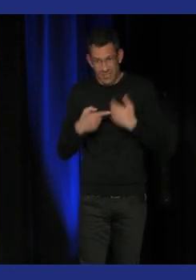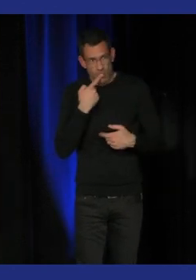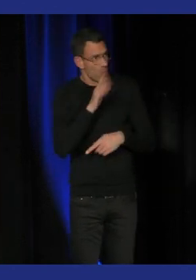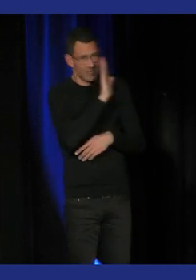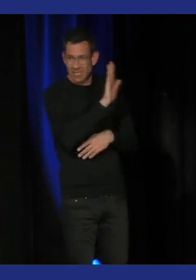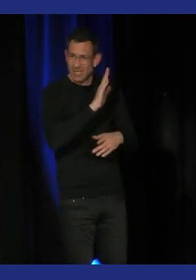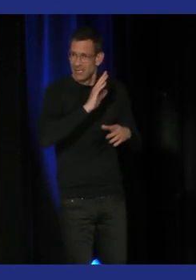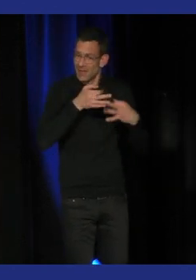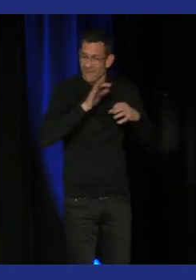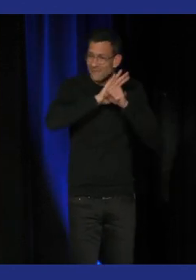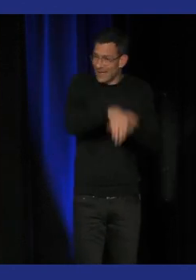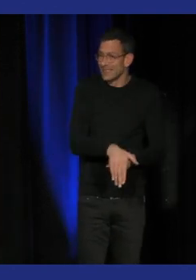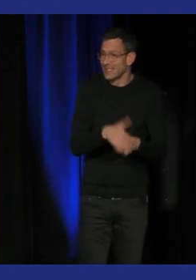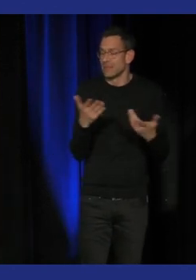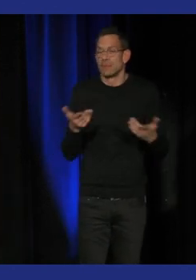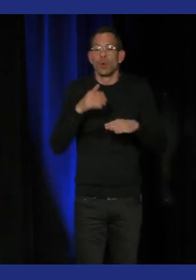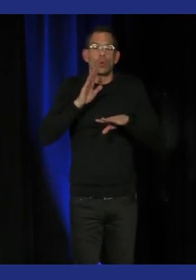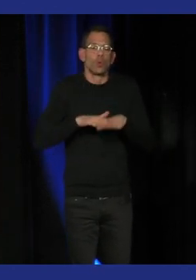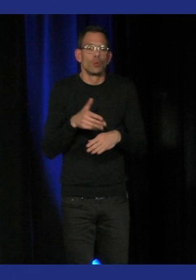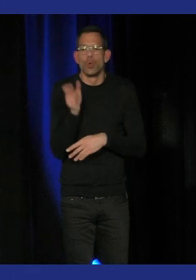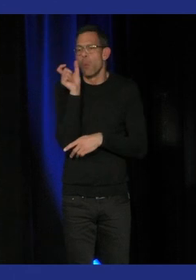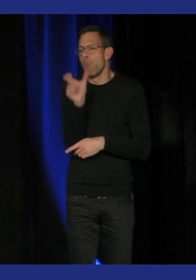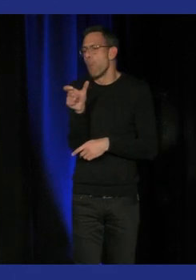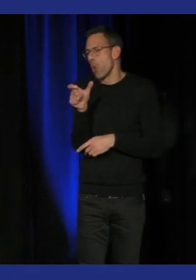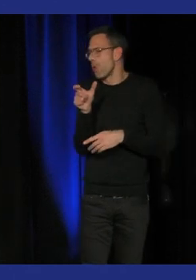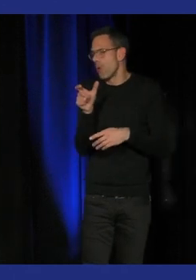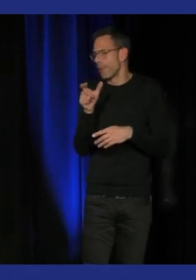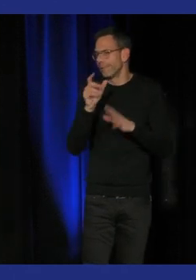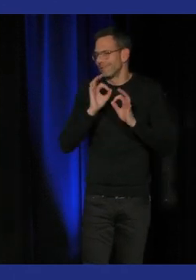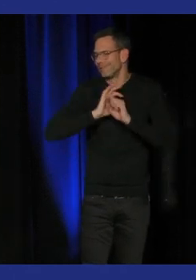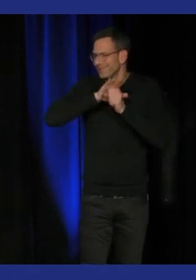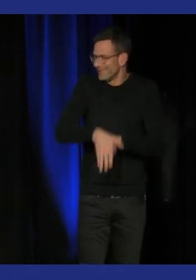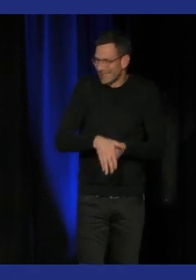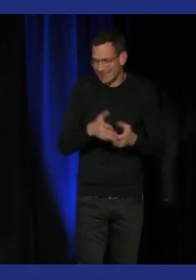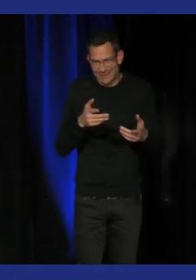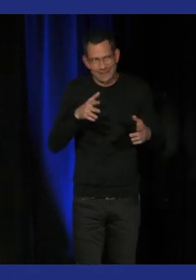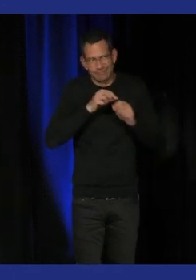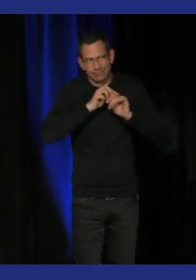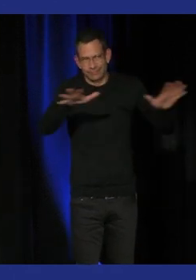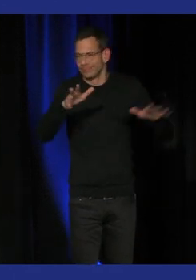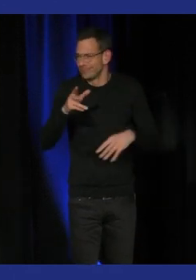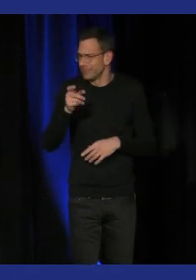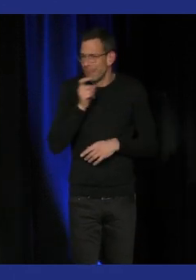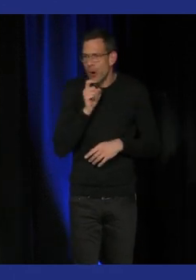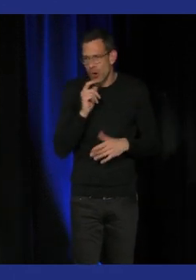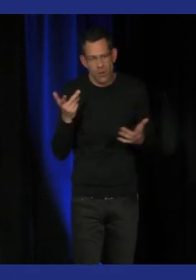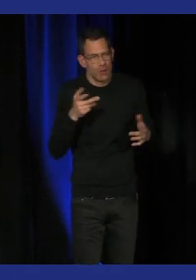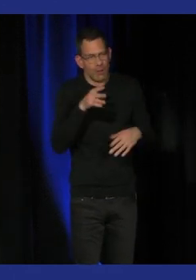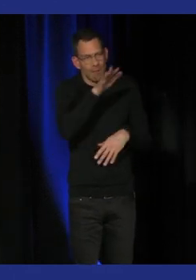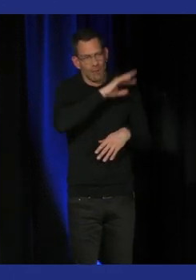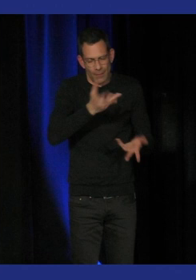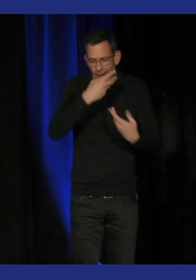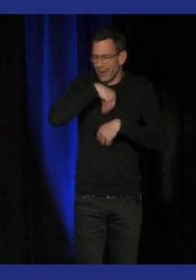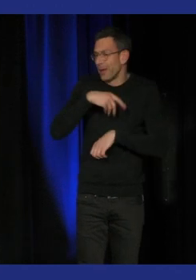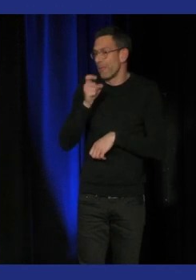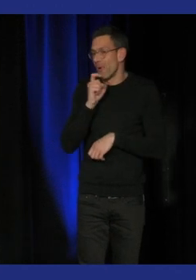on le fait pas parce que le mot validisme justement n'est pas encore compréhensible d'un large public. C'est un